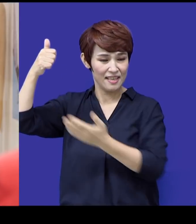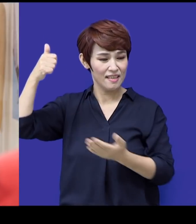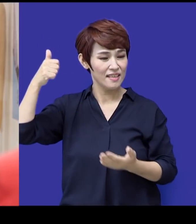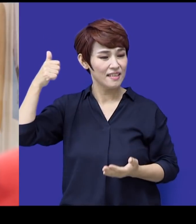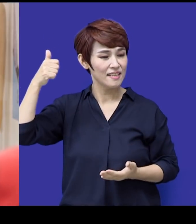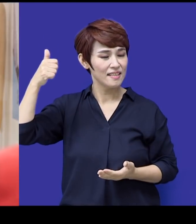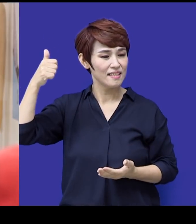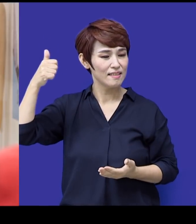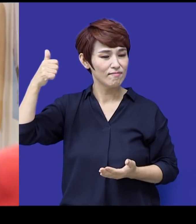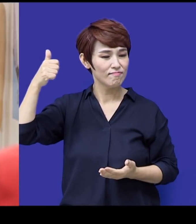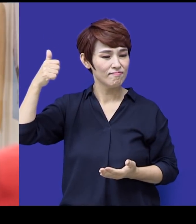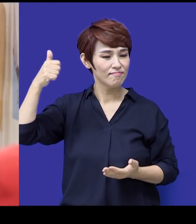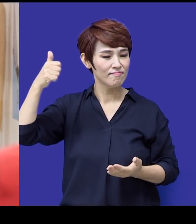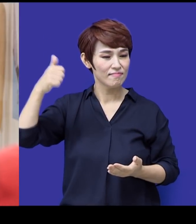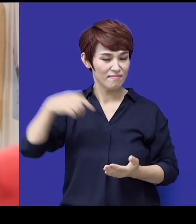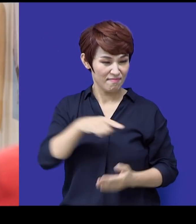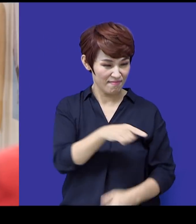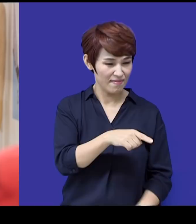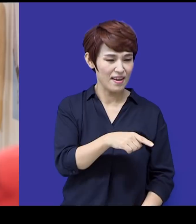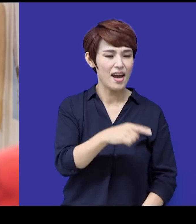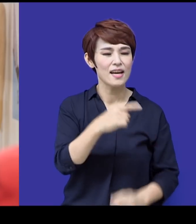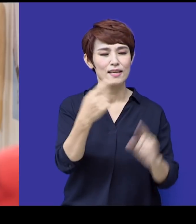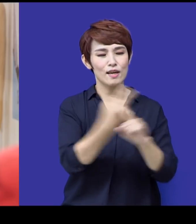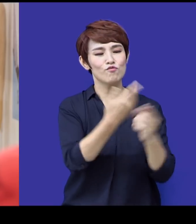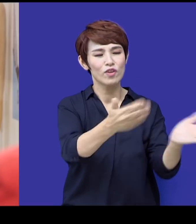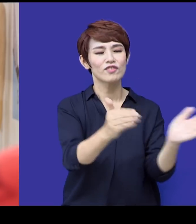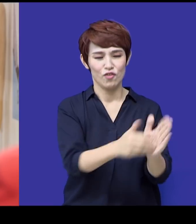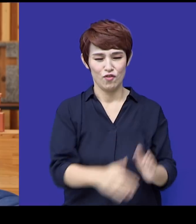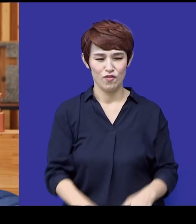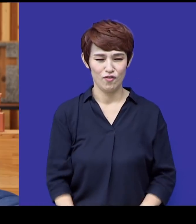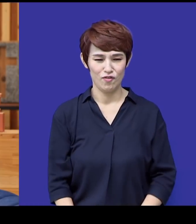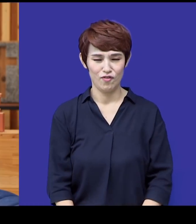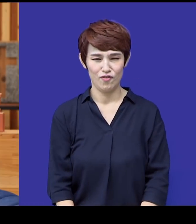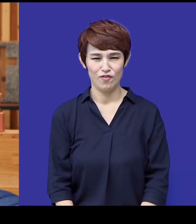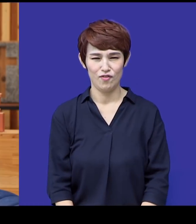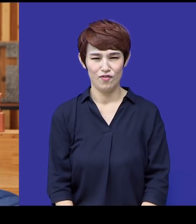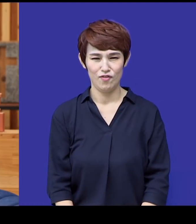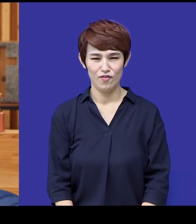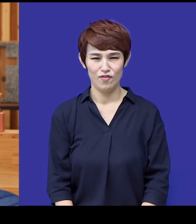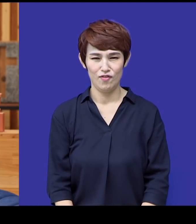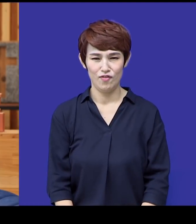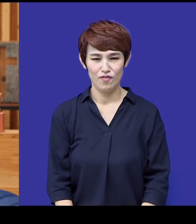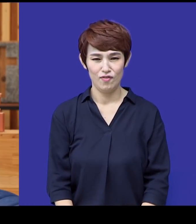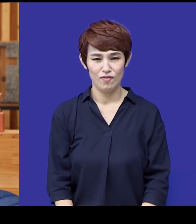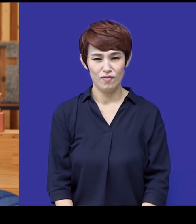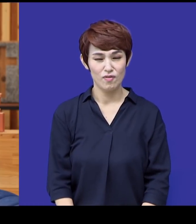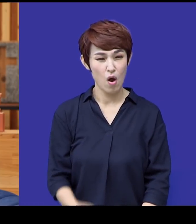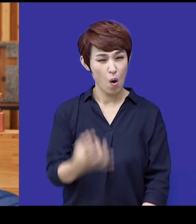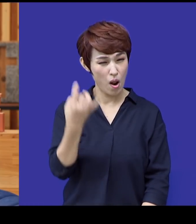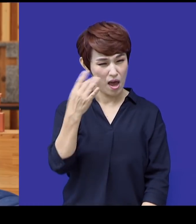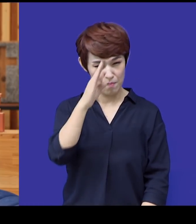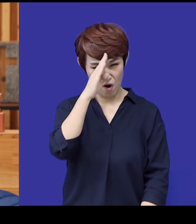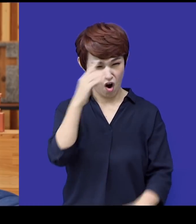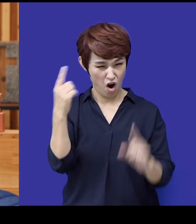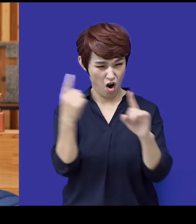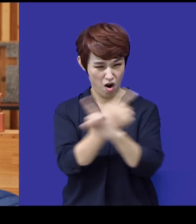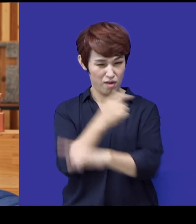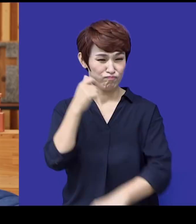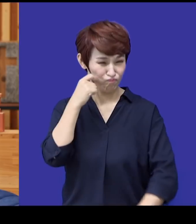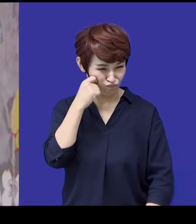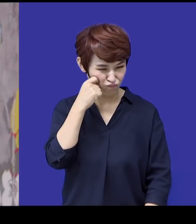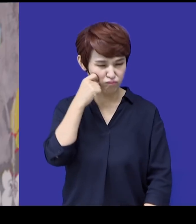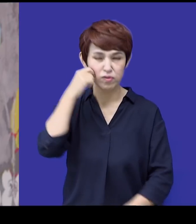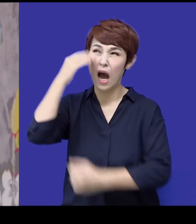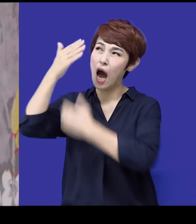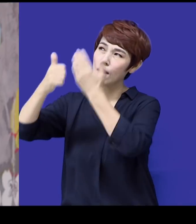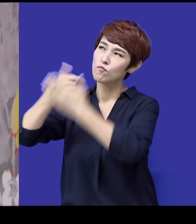믿고 낫기를 원해서 하나님이 낫게 해준 것 같다. 이거 안 날 수도 있는데 하나님 마음인데